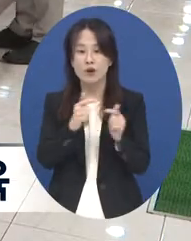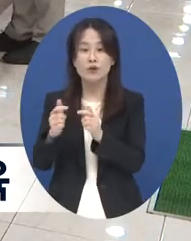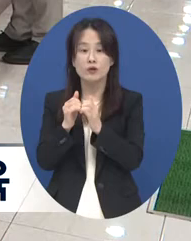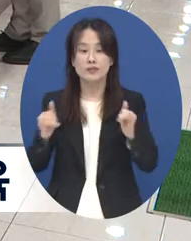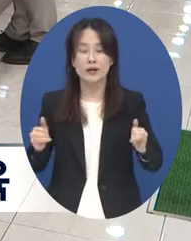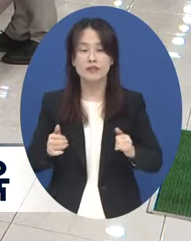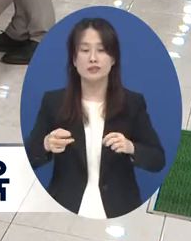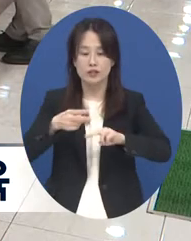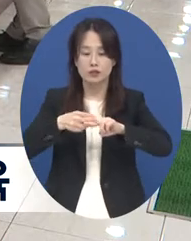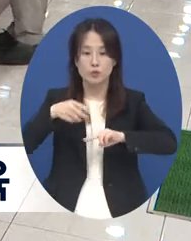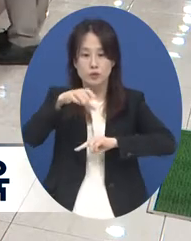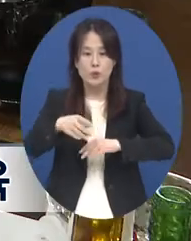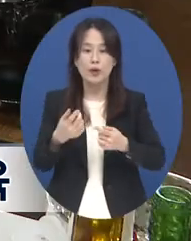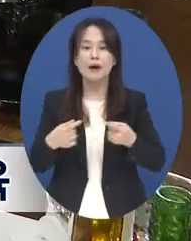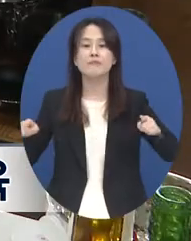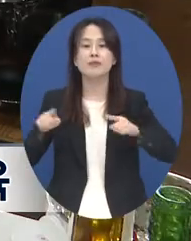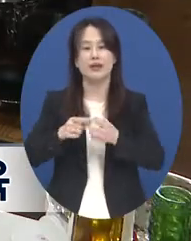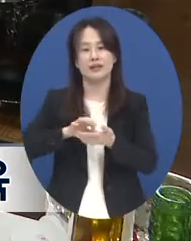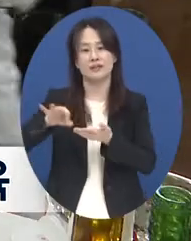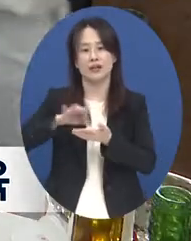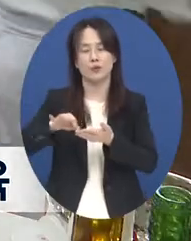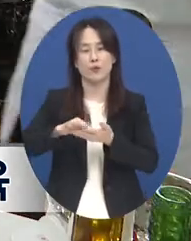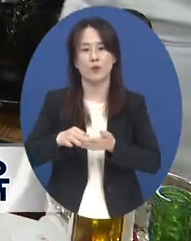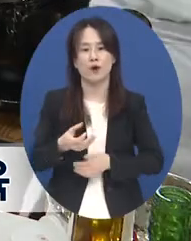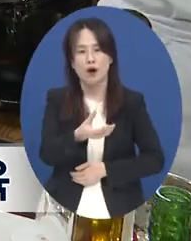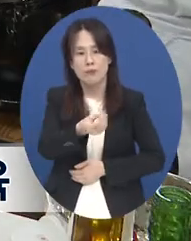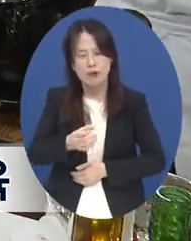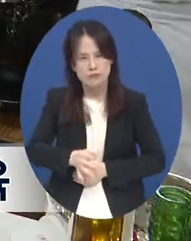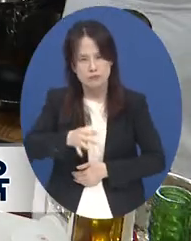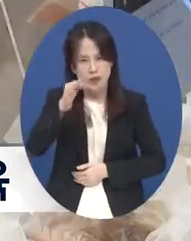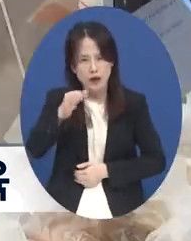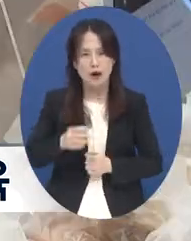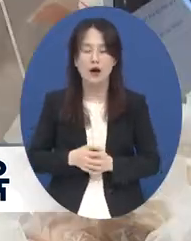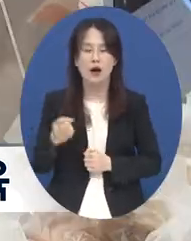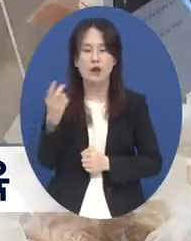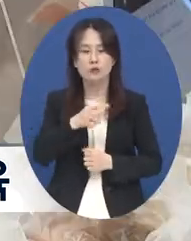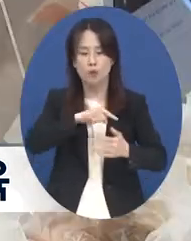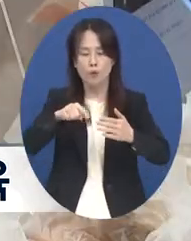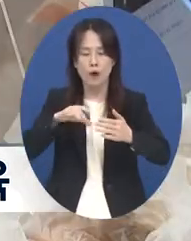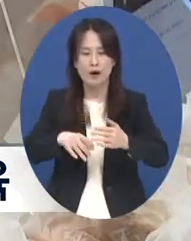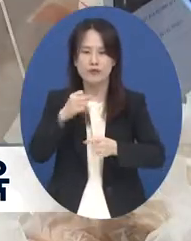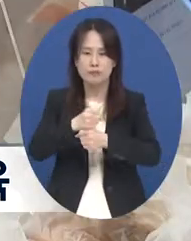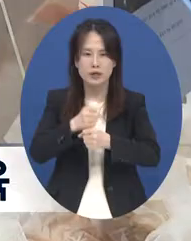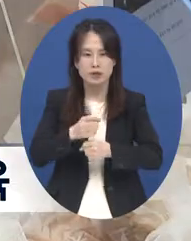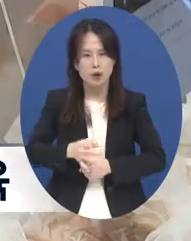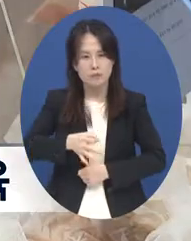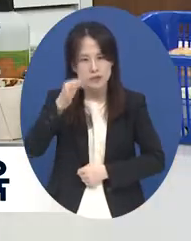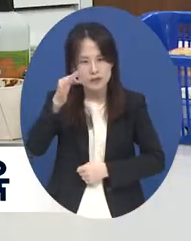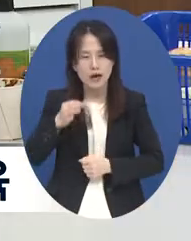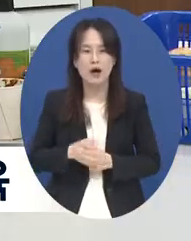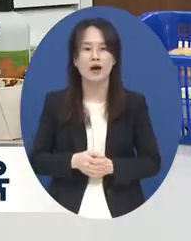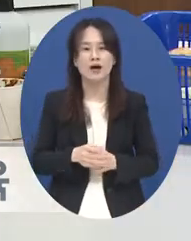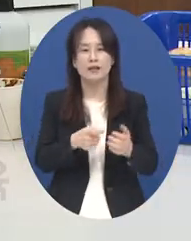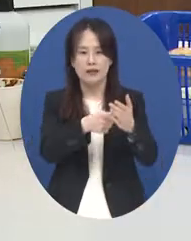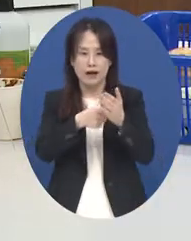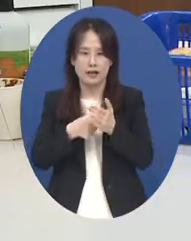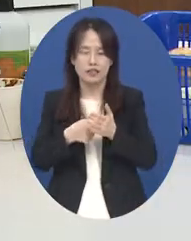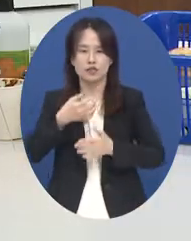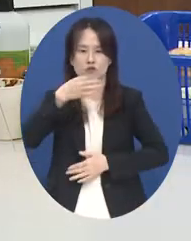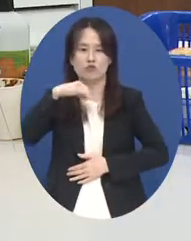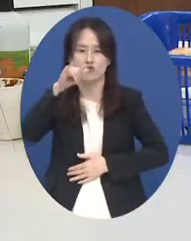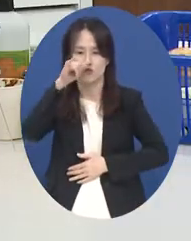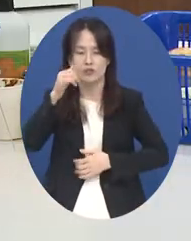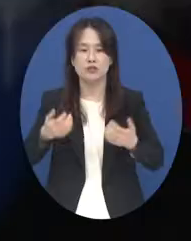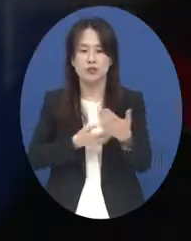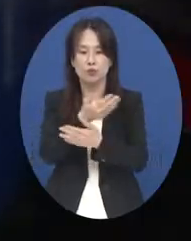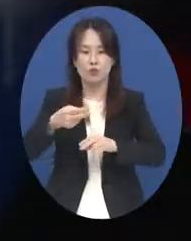영업자들이 조리장을 함께 사용해 비싼 건물 임대료나 시설 인테리어 비용 등 창업 초기 투자 비용을 줄일 수 있는